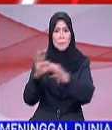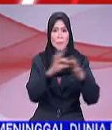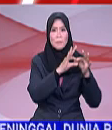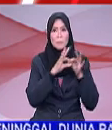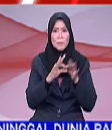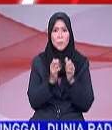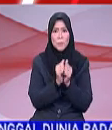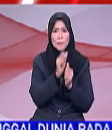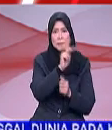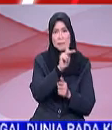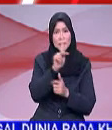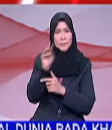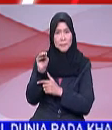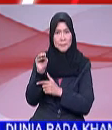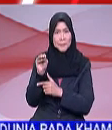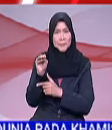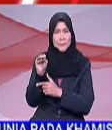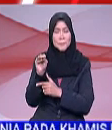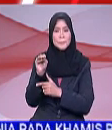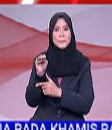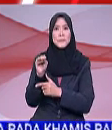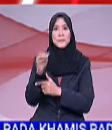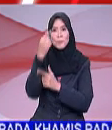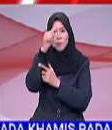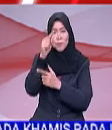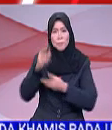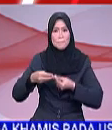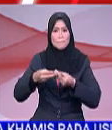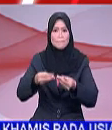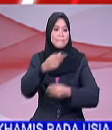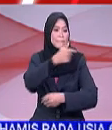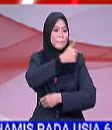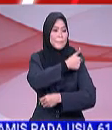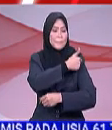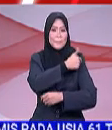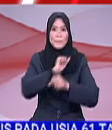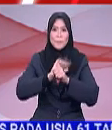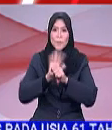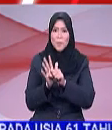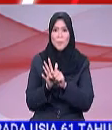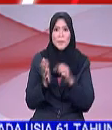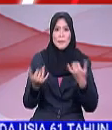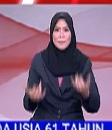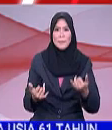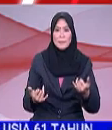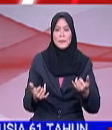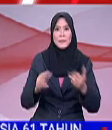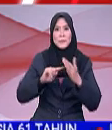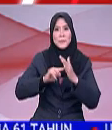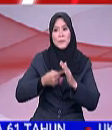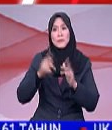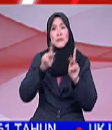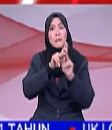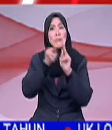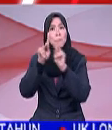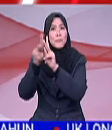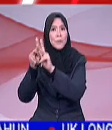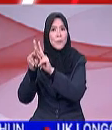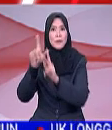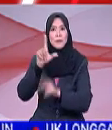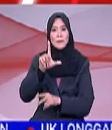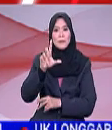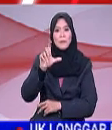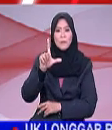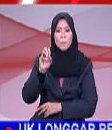Kementerian Kesihatan yang melaksana pemberian vaksin COVID-19 bermula hari ini kepada penduduk luar bandar di Long